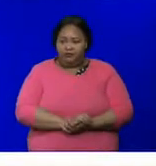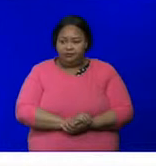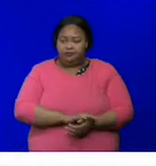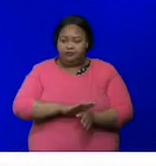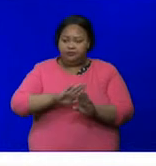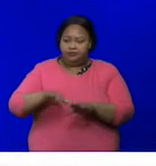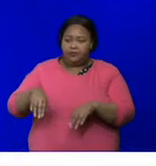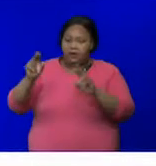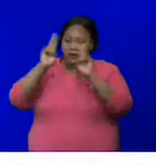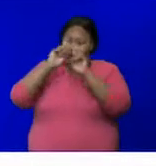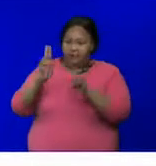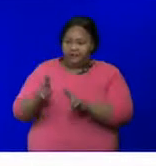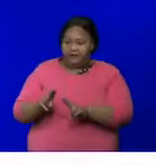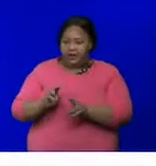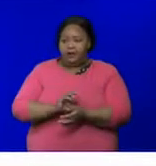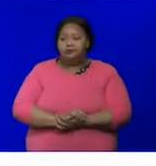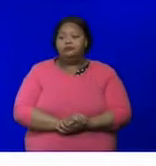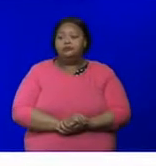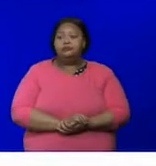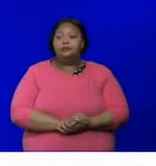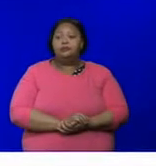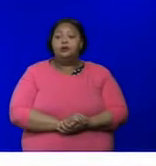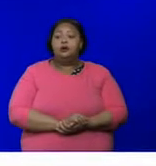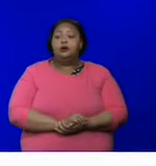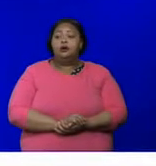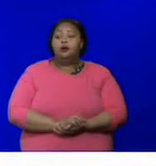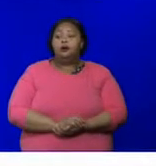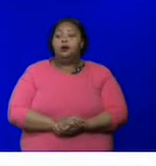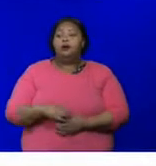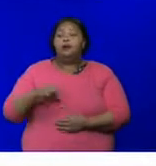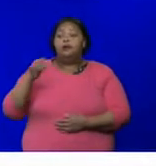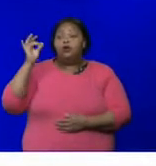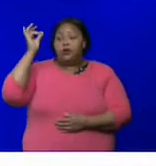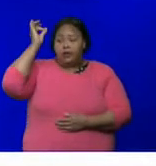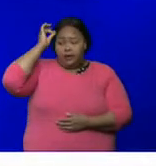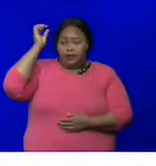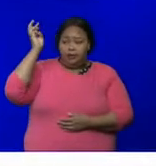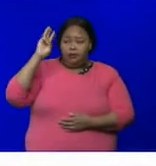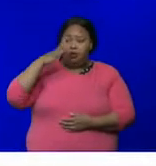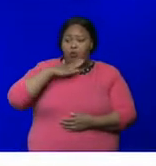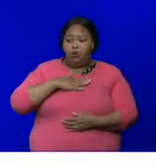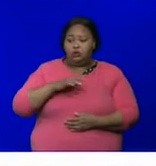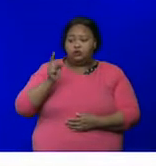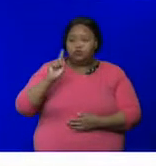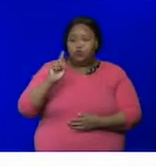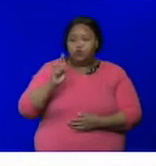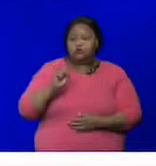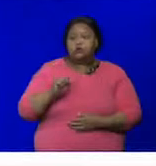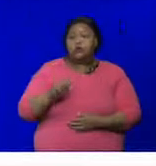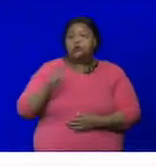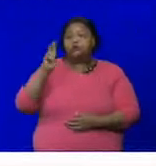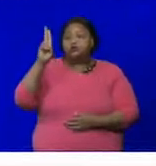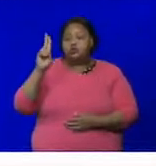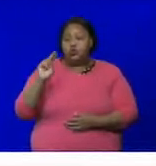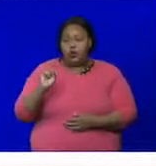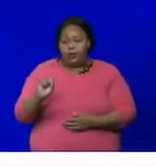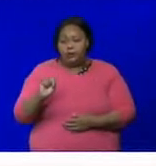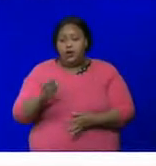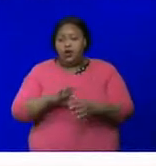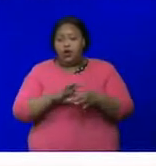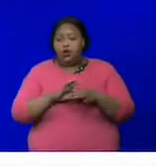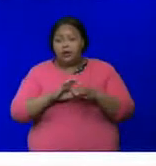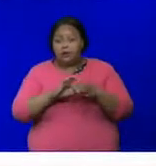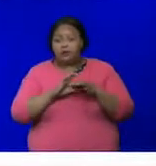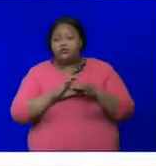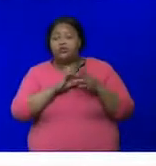baholi bemave kulelive kadi sebafuna kuba nesihlalo ehlangothini lenhlangana kamhlabuhlangene lelibuke tindzaba tekuphepha.